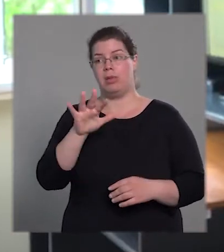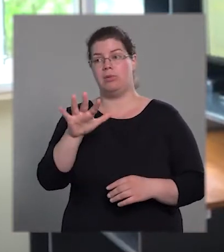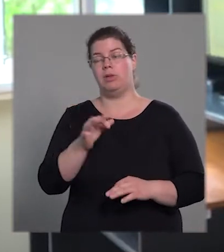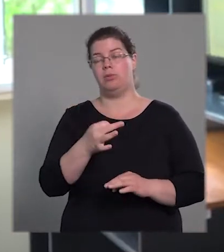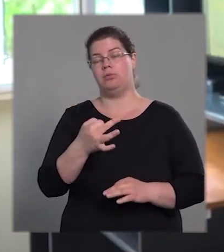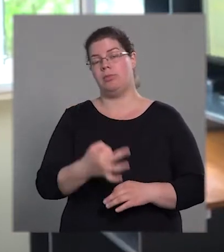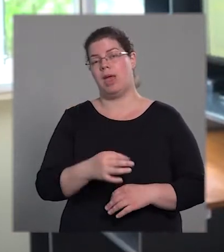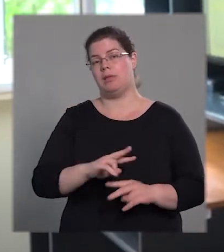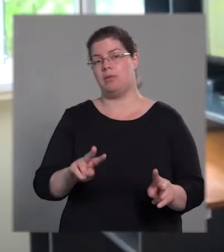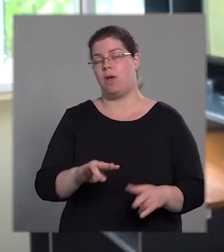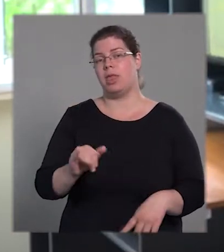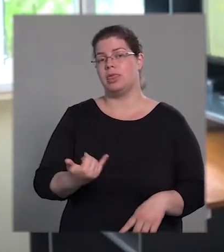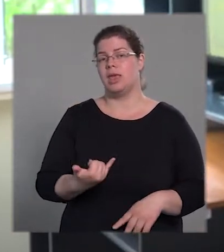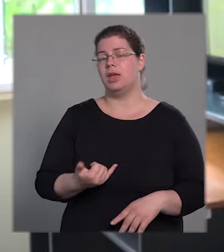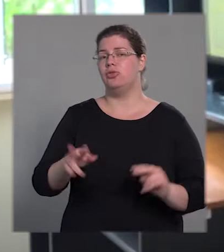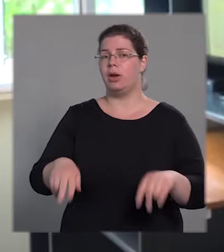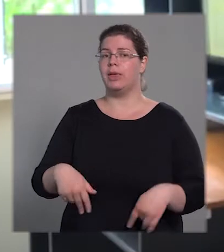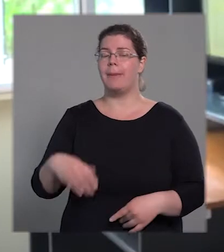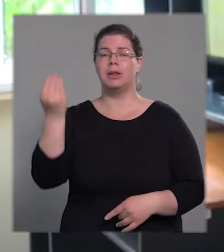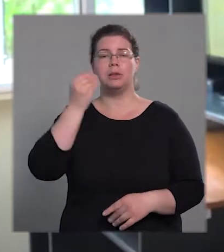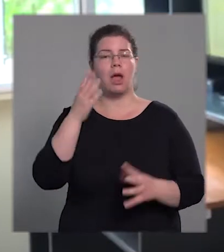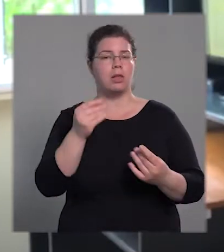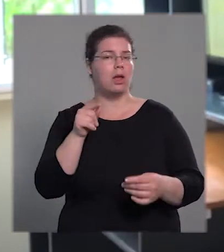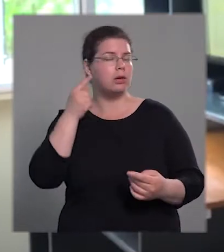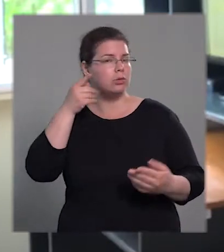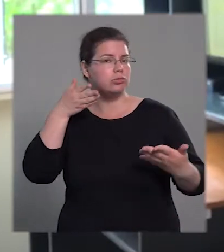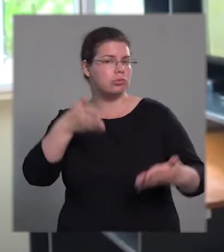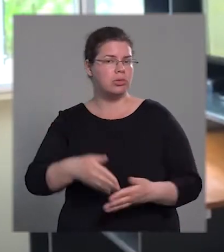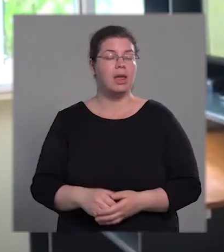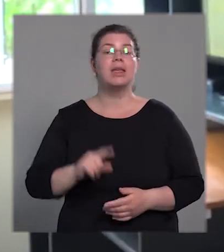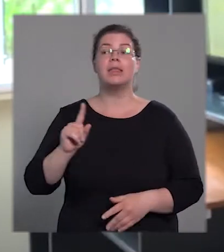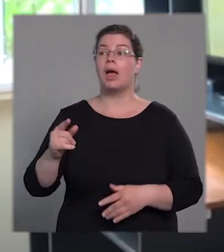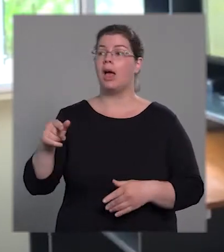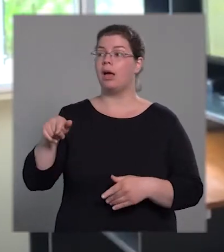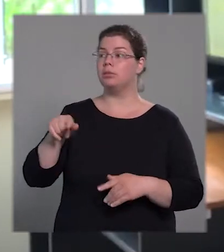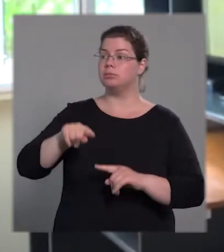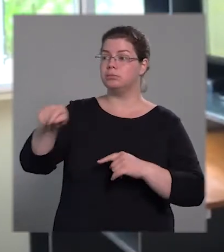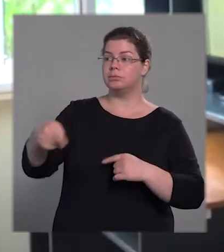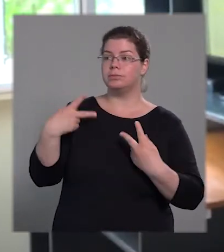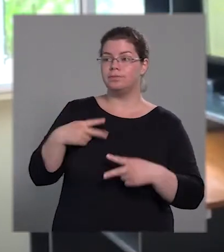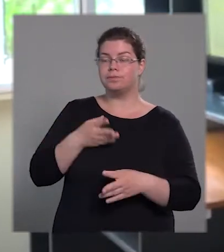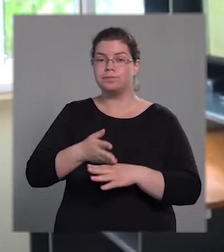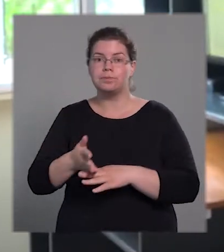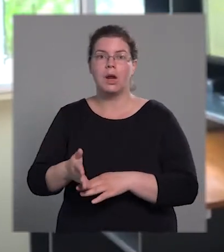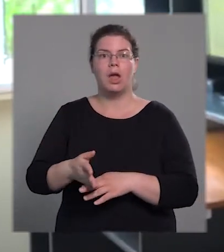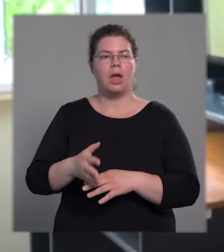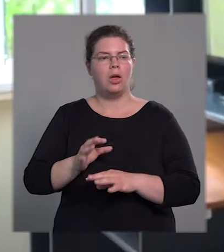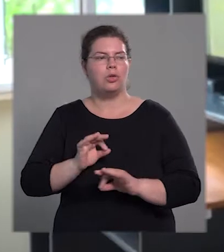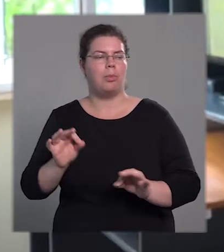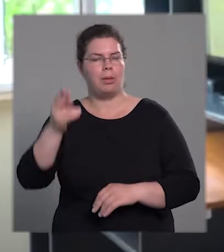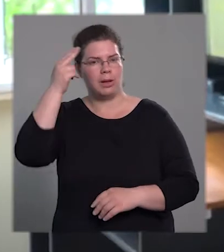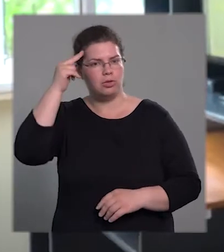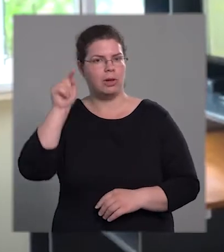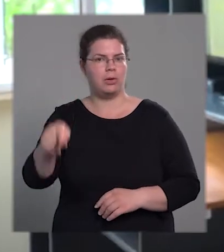van, és tulajdonképpen csak a tananyagra tudunk fókuszálni, de így sokkal jobban meg tudjuk ismerni őket, az igényeiket, és a